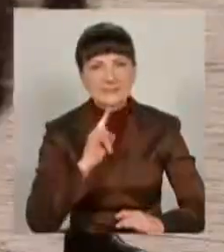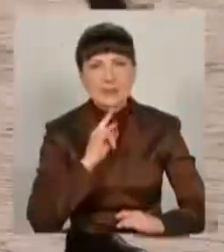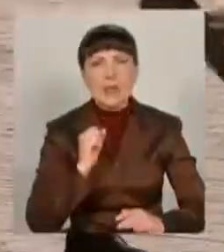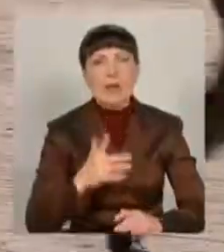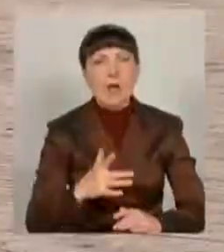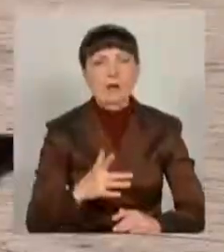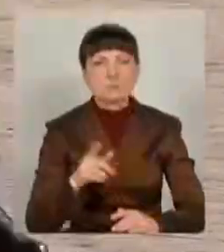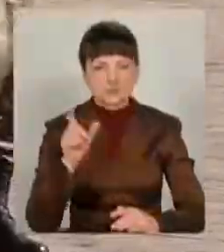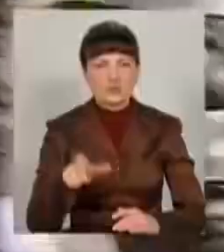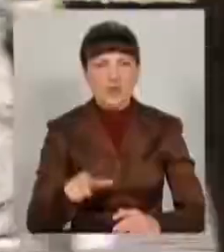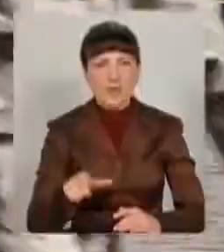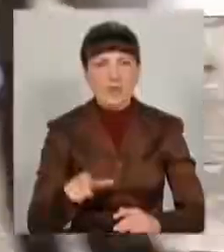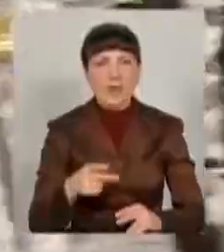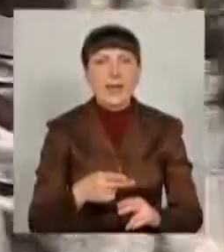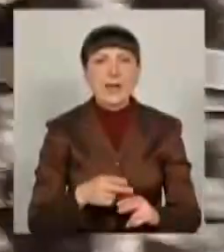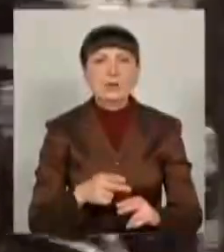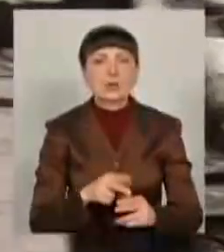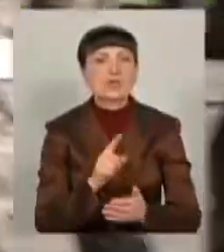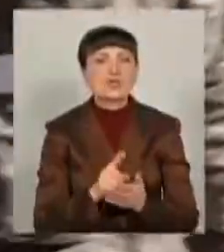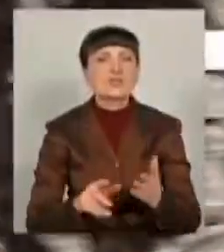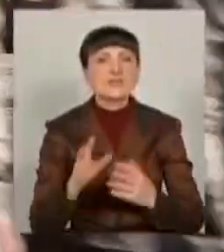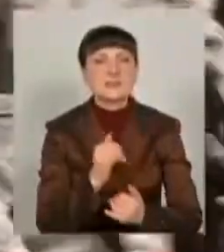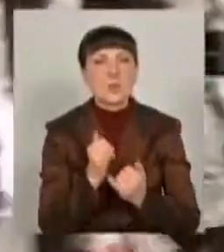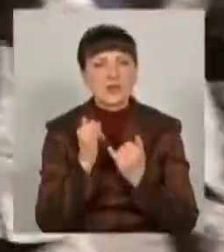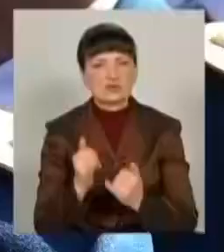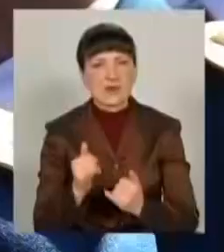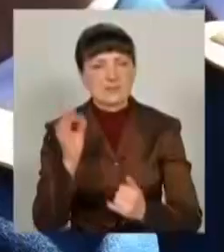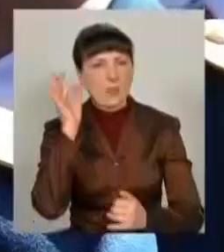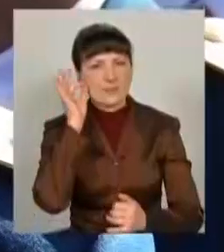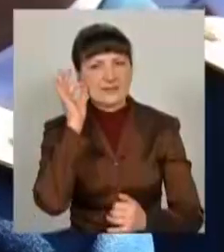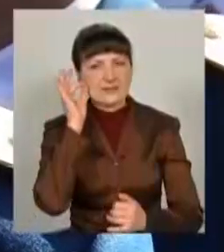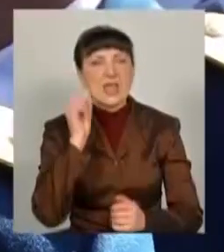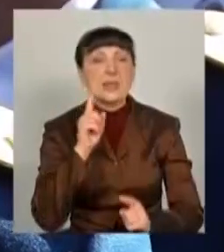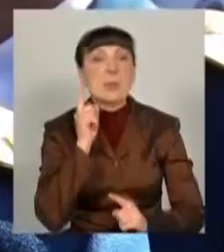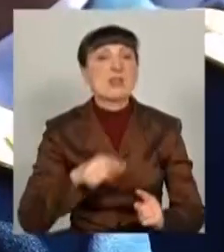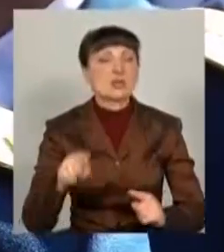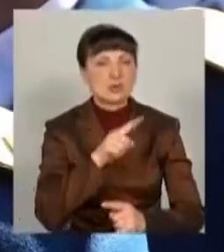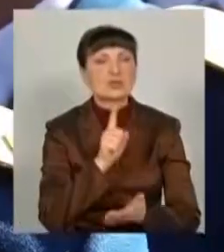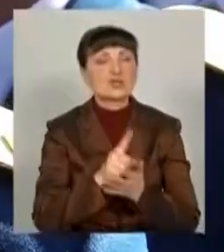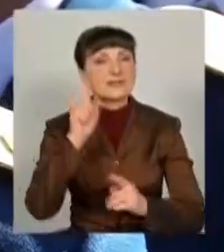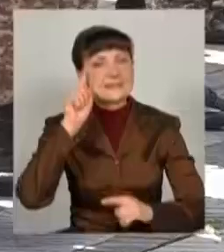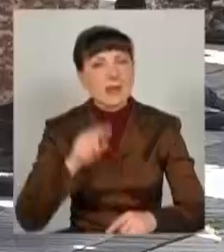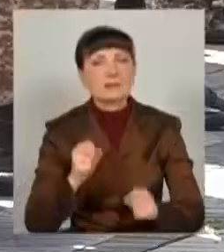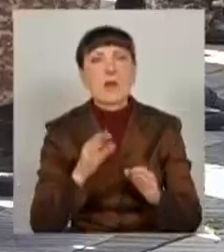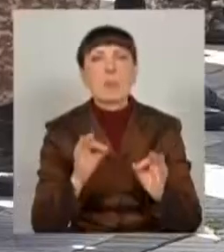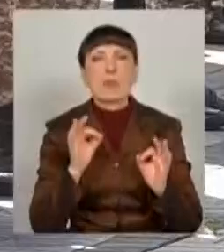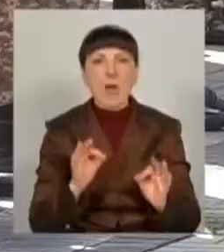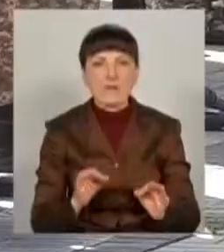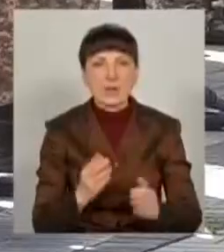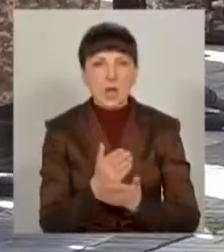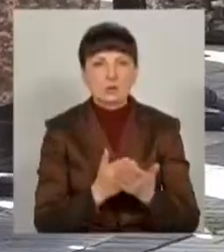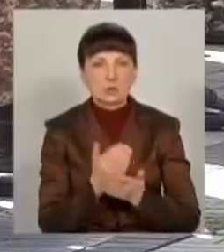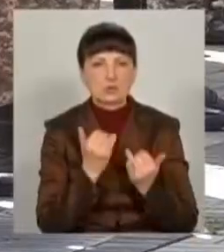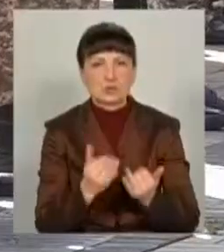лицо, которого должны всегда мы чтить, уважать. И молодежь должна знать, как правильно